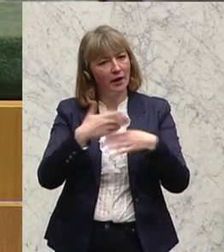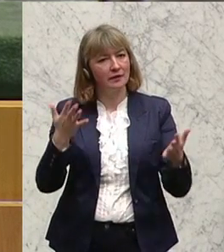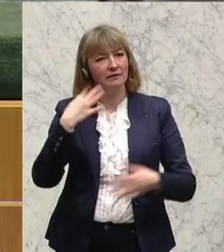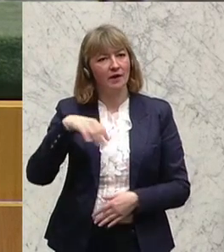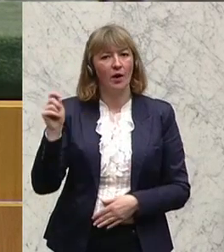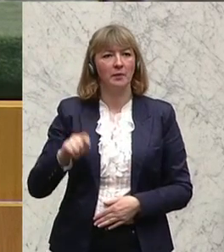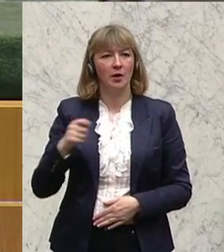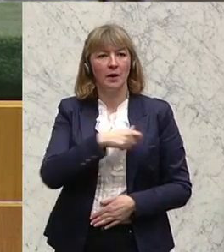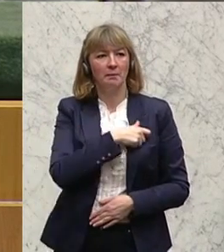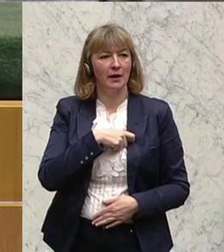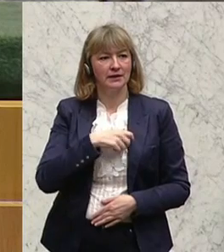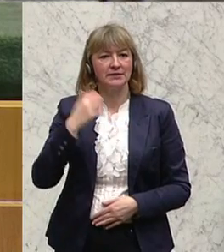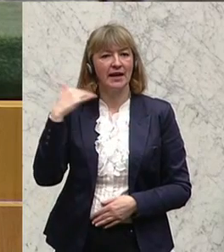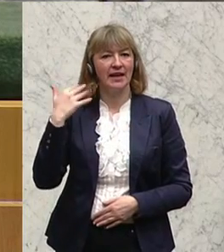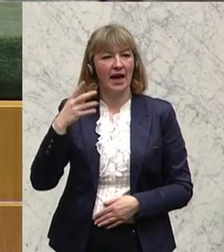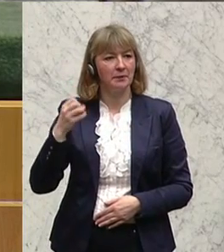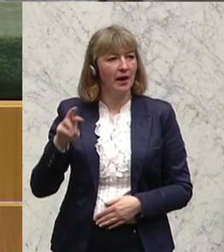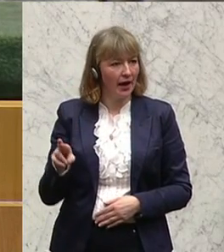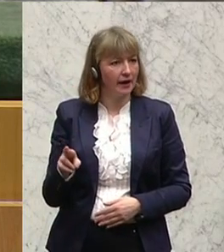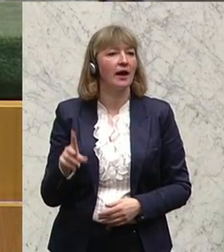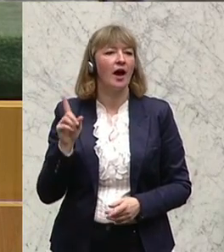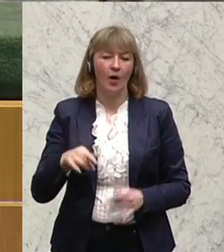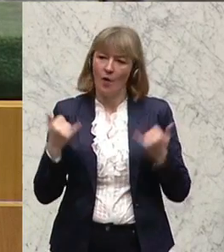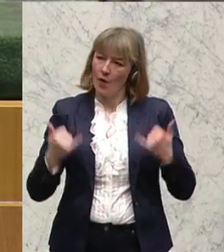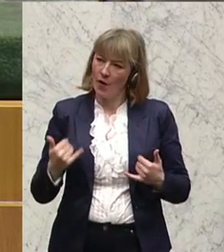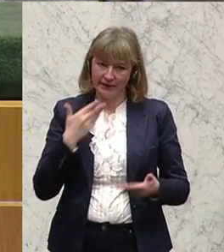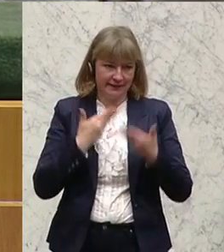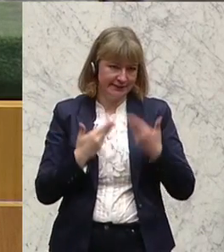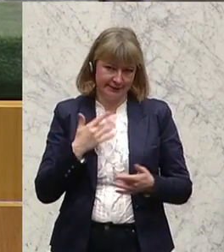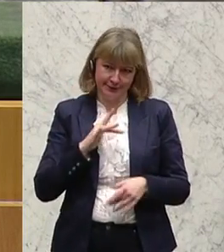Frau Abgeordnete Magister Jammer sich auch für die heutige Sitzung entschuldigt hat.